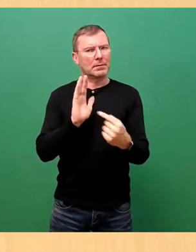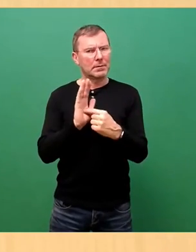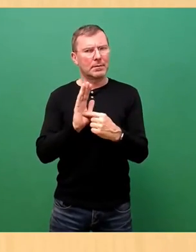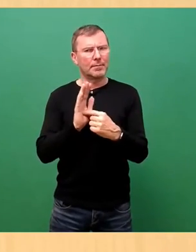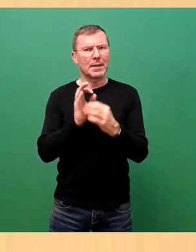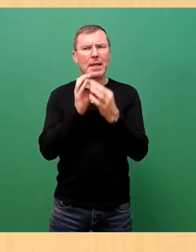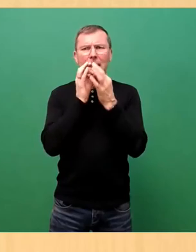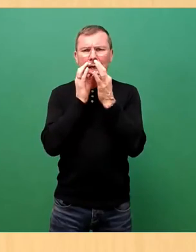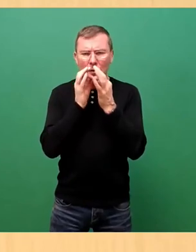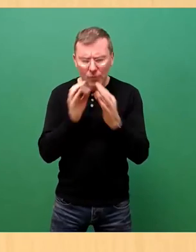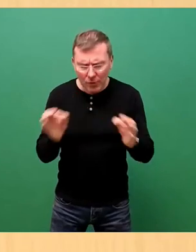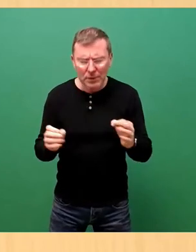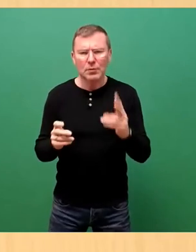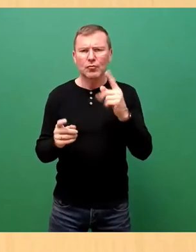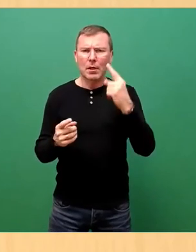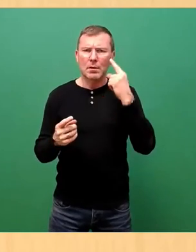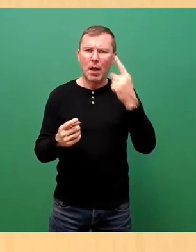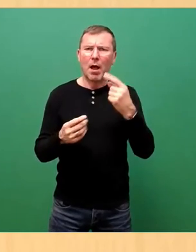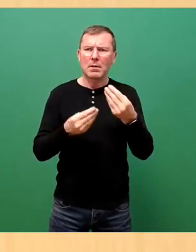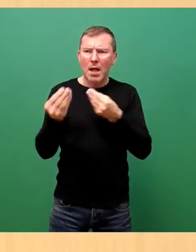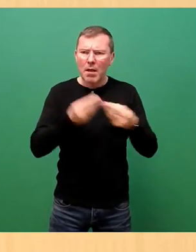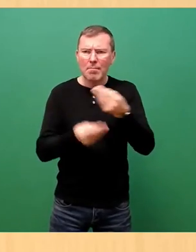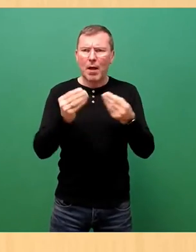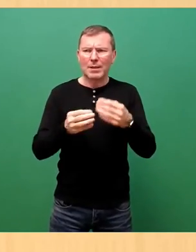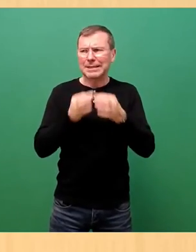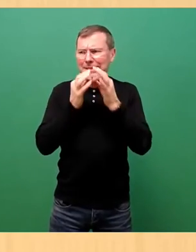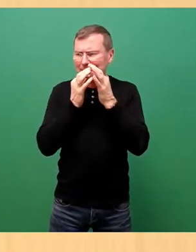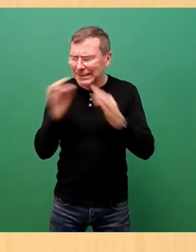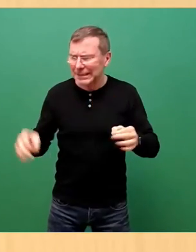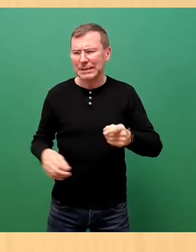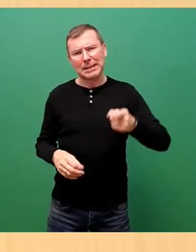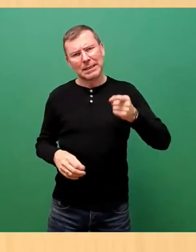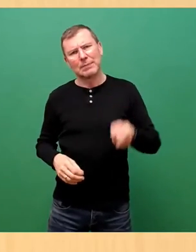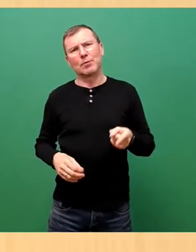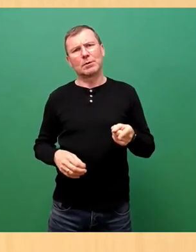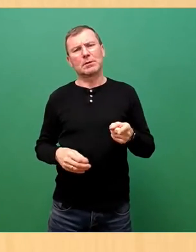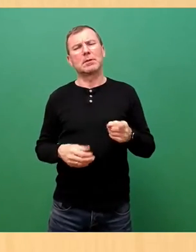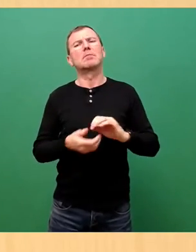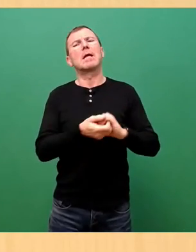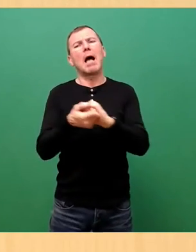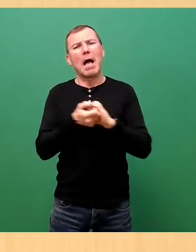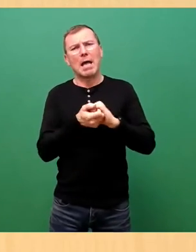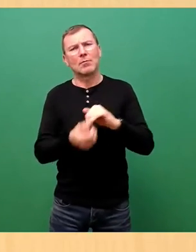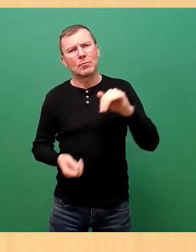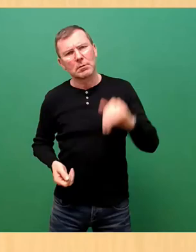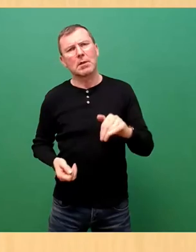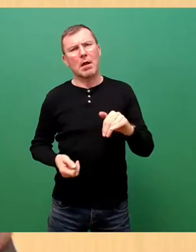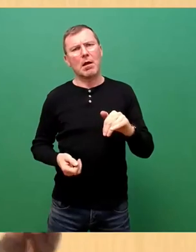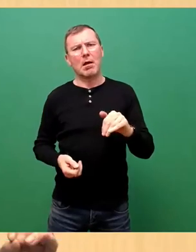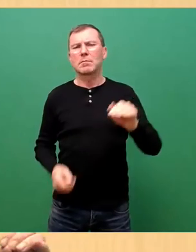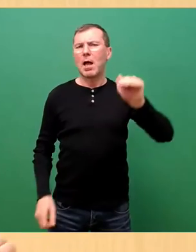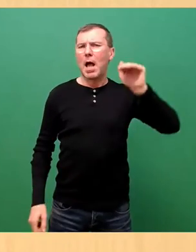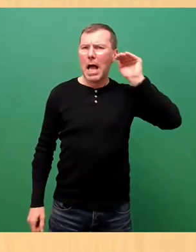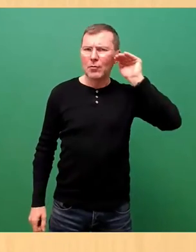eine Stadtratsberatung stattfindet. Gründlich eine Stadtratsberatung. Es gab eine Einigung, dass man eine Anhörung mit